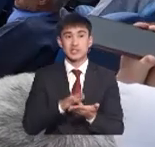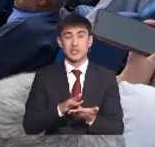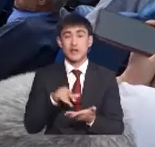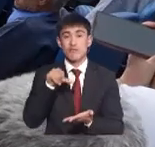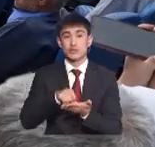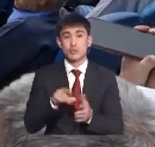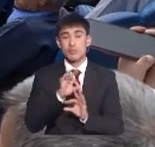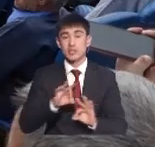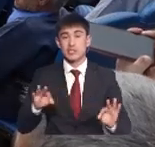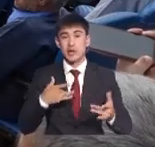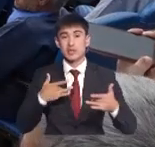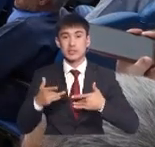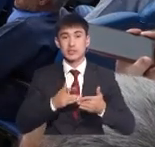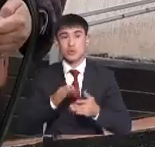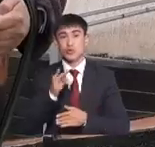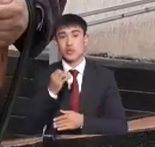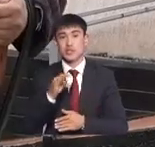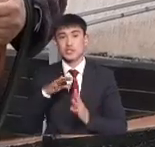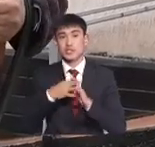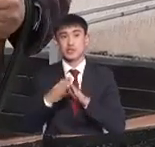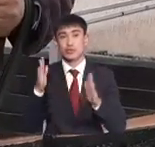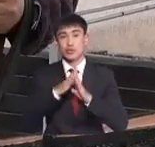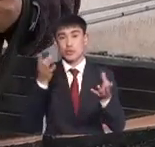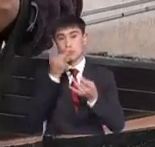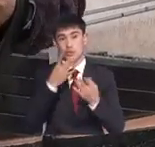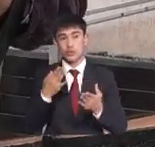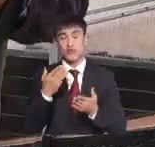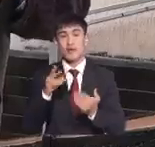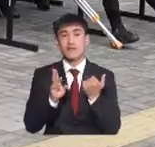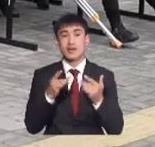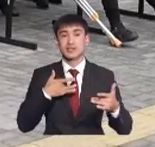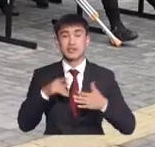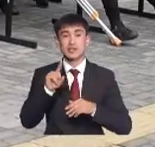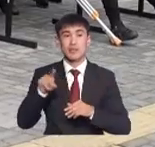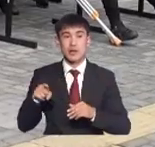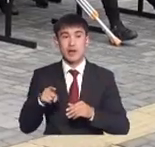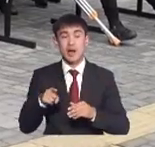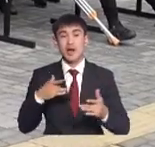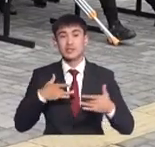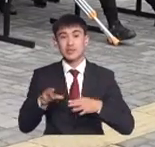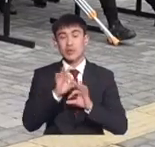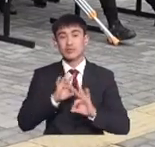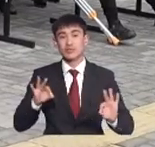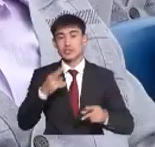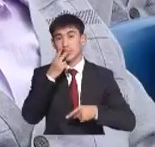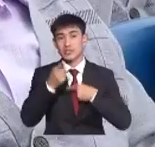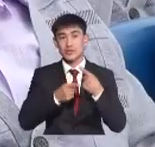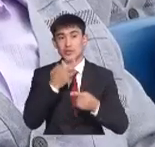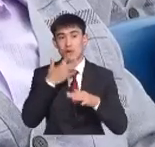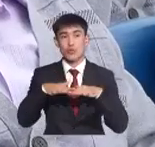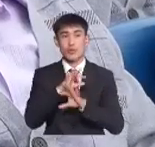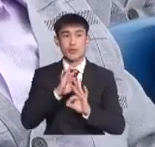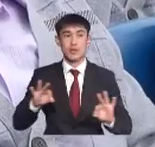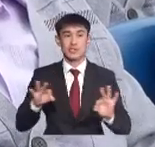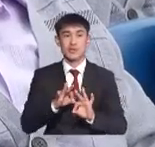выступили певцы и артисты оте Найс сельского дома культуры их концертные номера а со сцены прозвучали традиционные народные